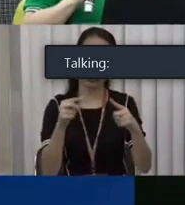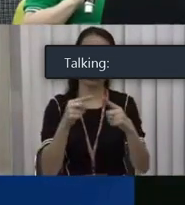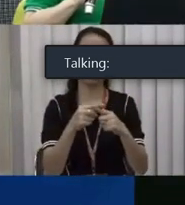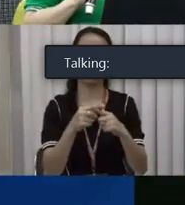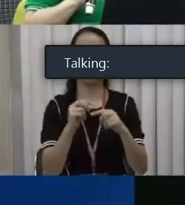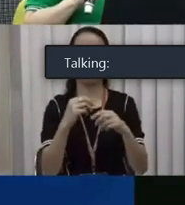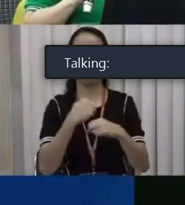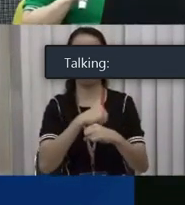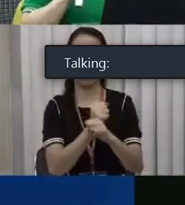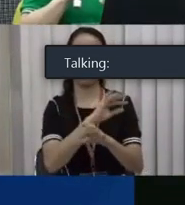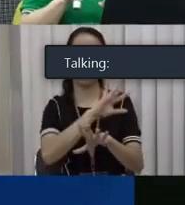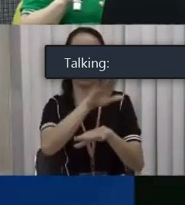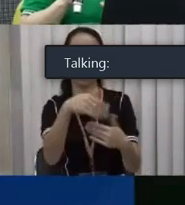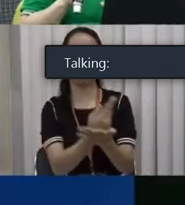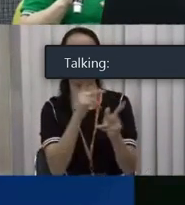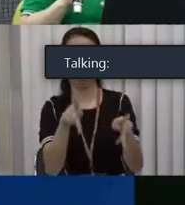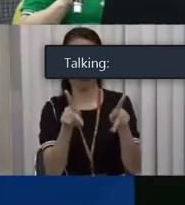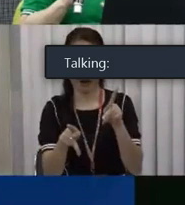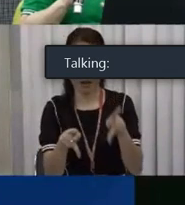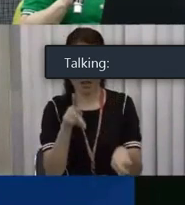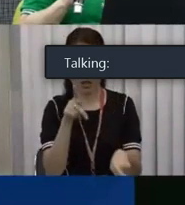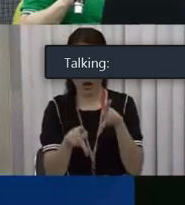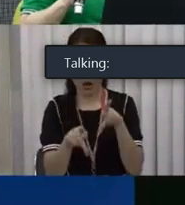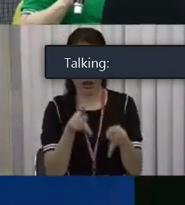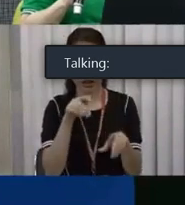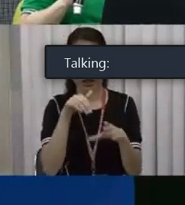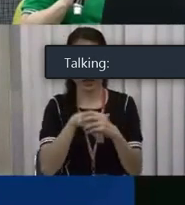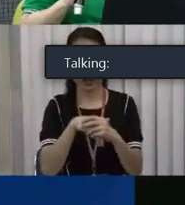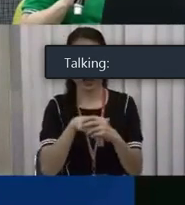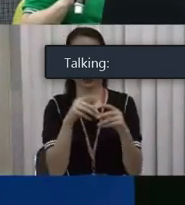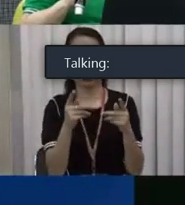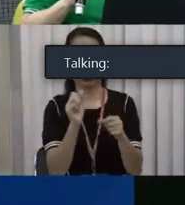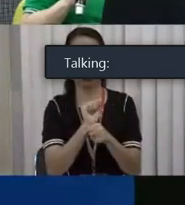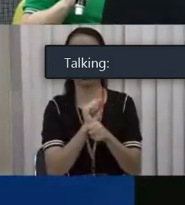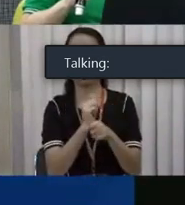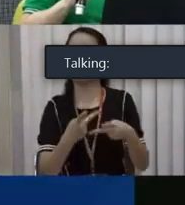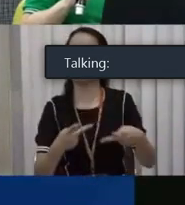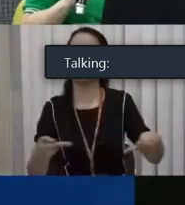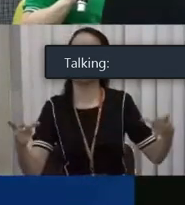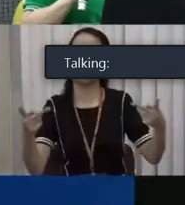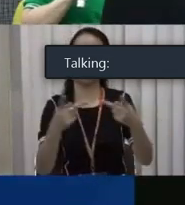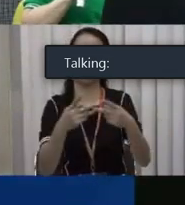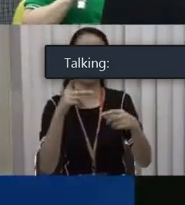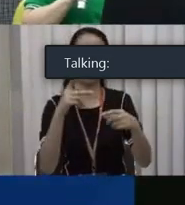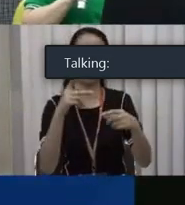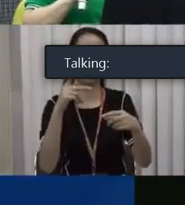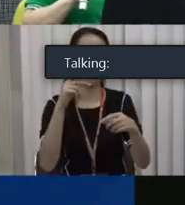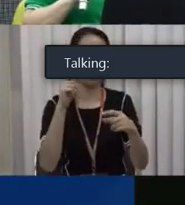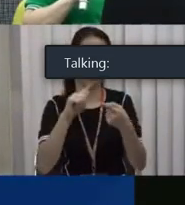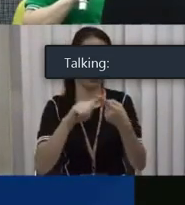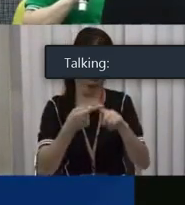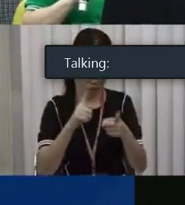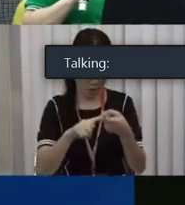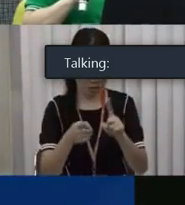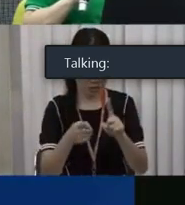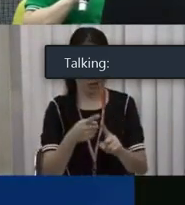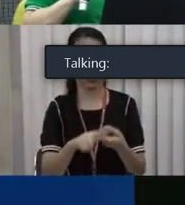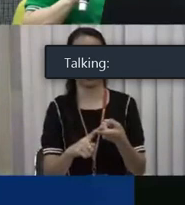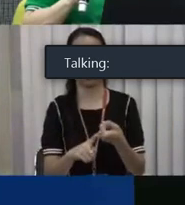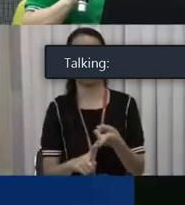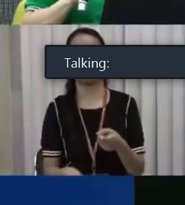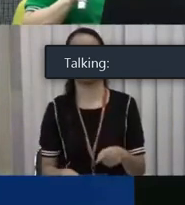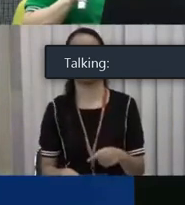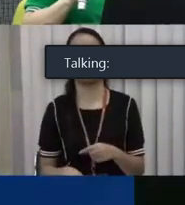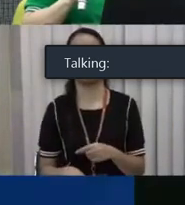ang trabahoan. Involve co-workers in your plans. So sa organization o sa gyud ta ka team, mauna